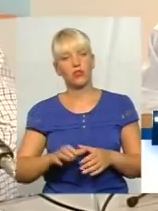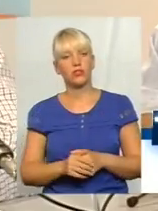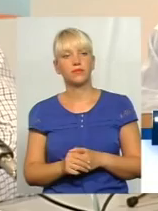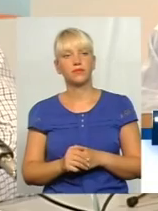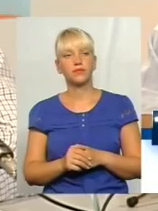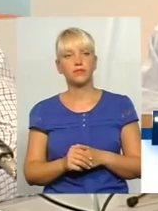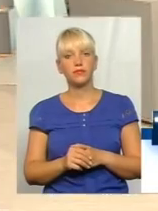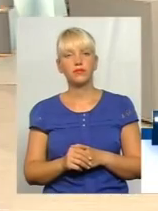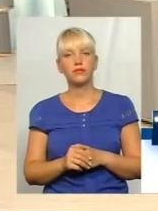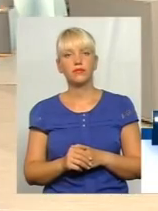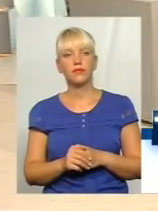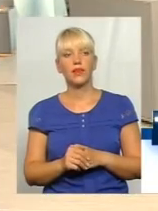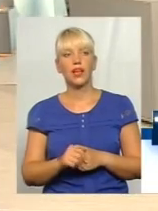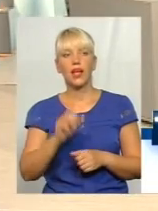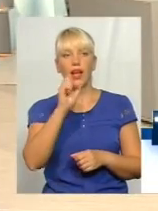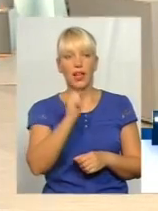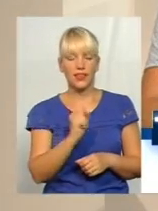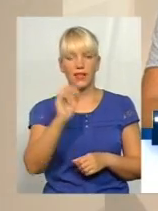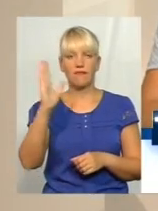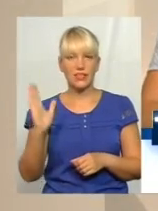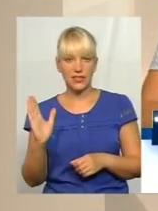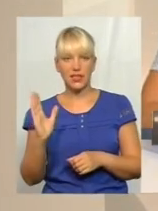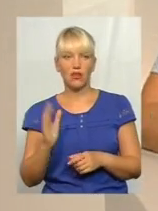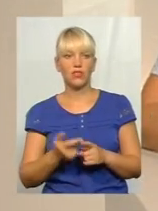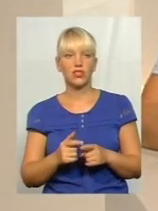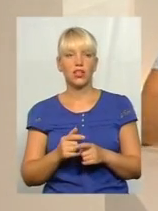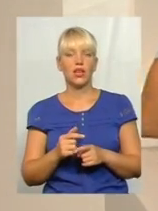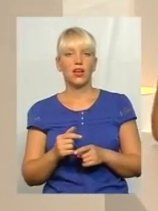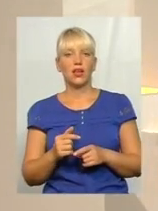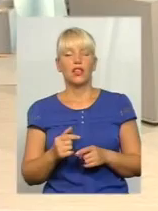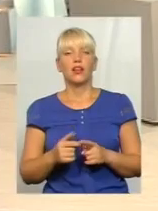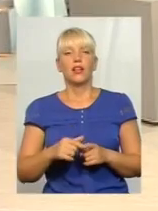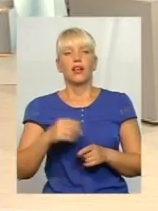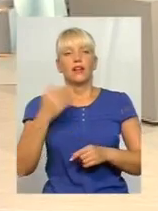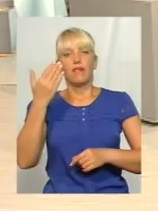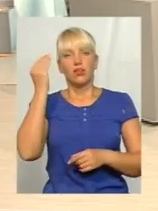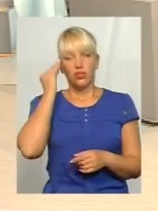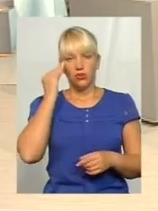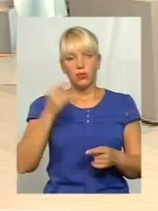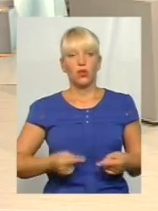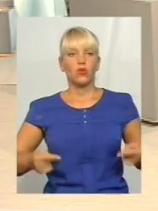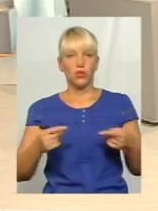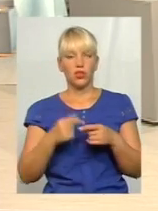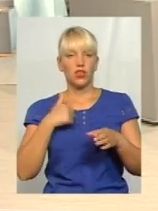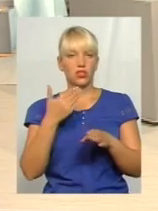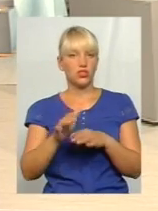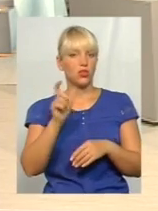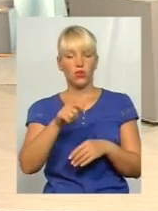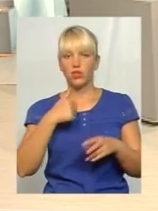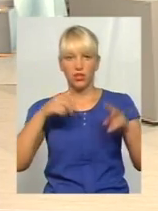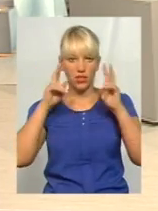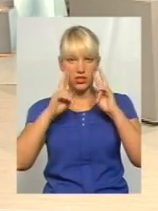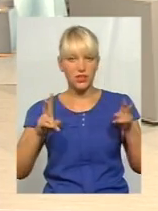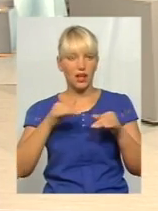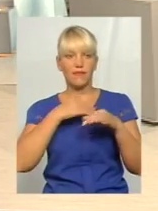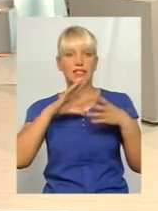зако Андрій Васильович так ваша думка Все ж таки по оцім от ну конкретно я частину людей не знаю тому взагалі не можу